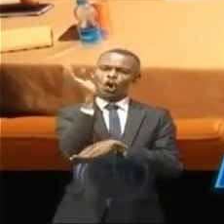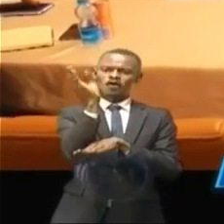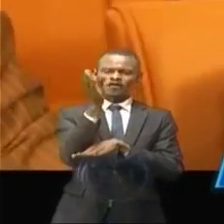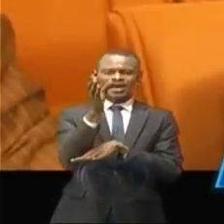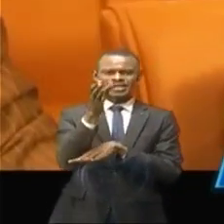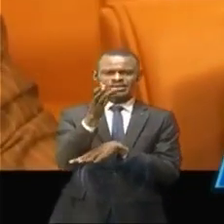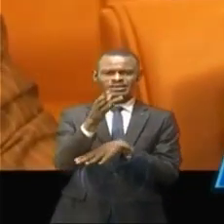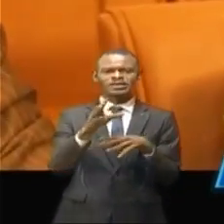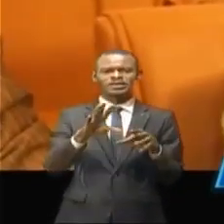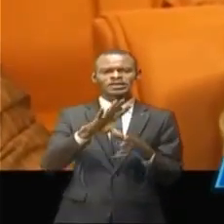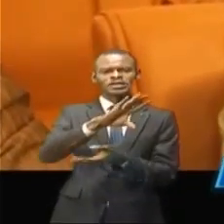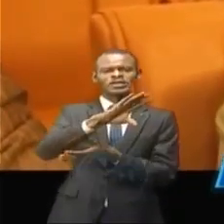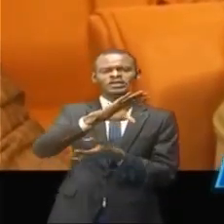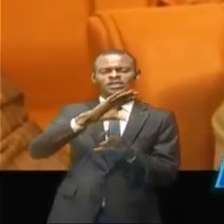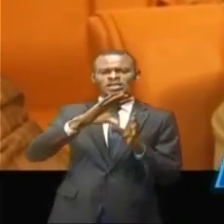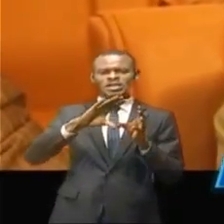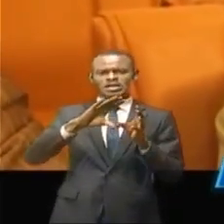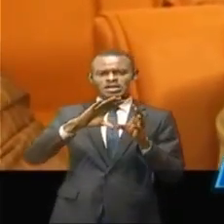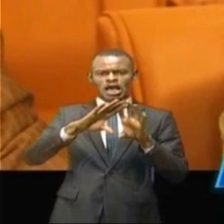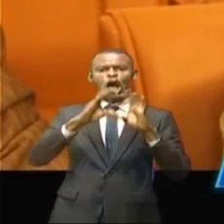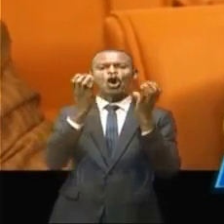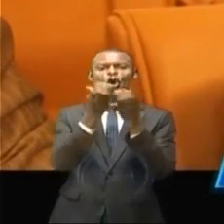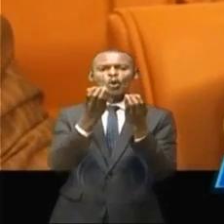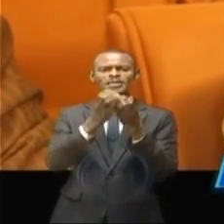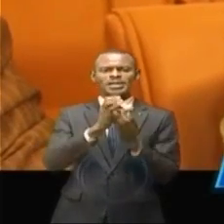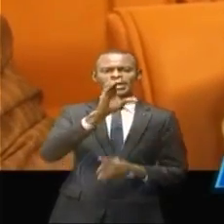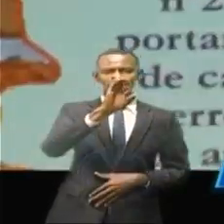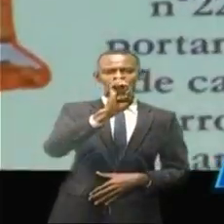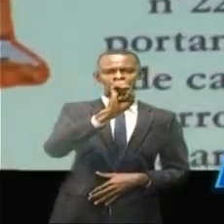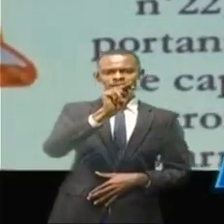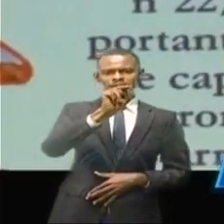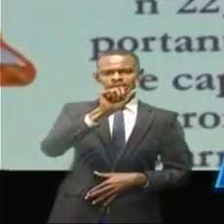en sigle, il s'est agi de sensibiliser sur la loi numéro